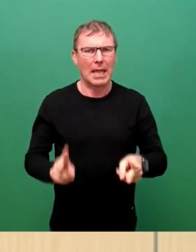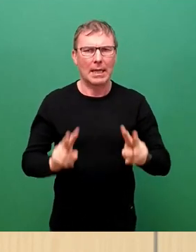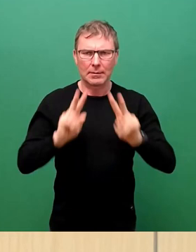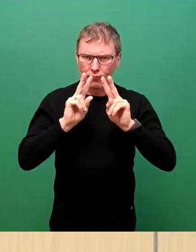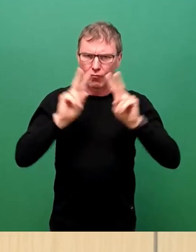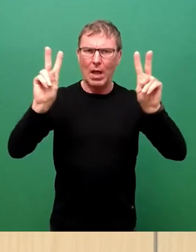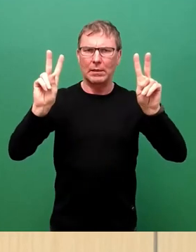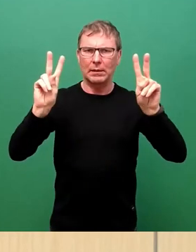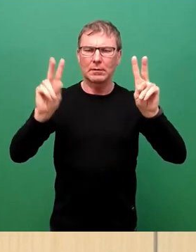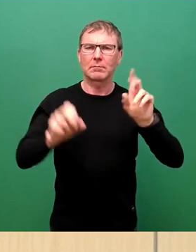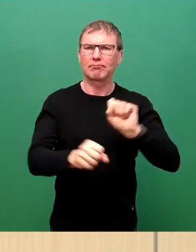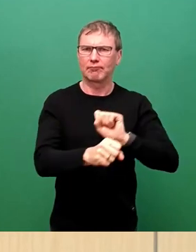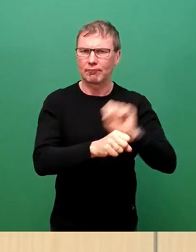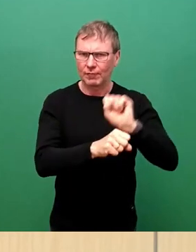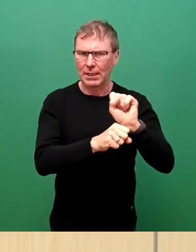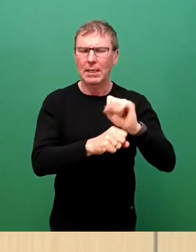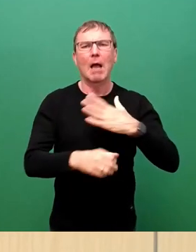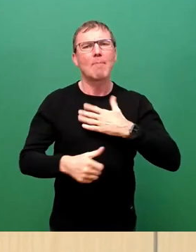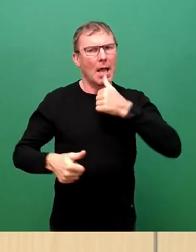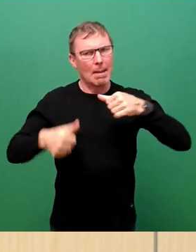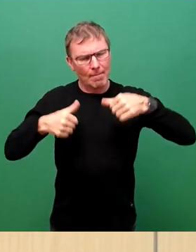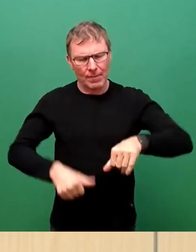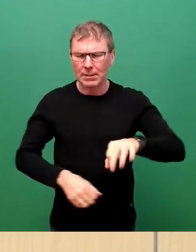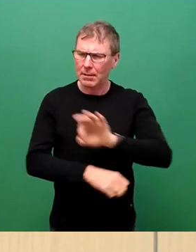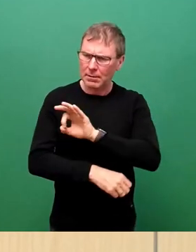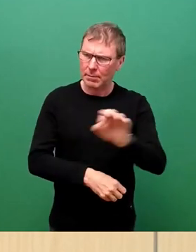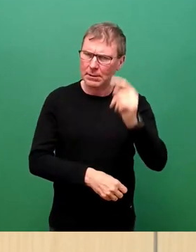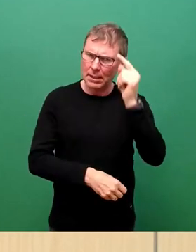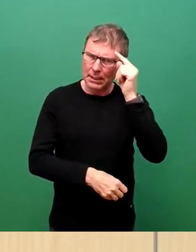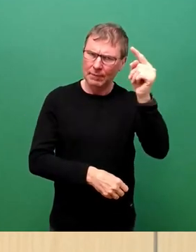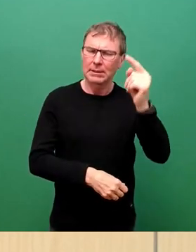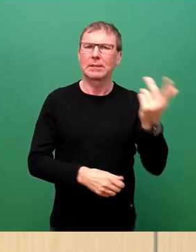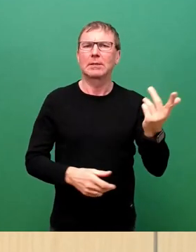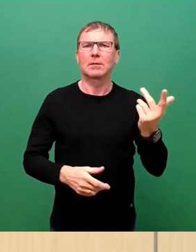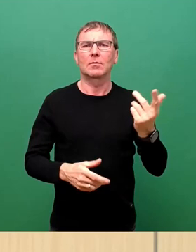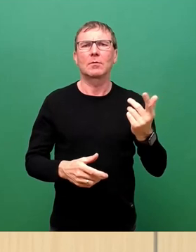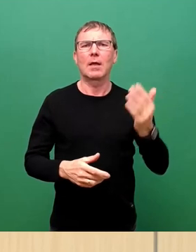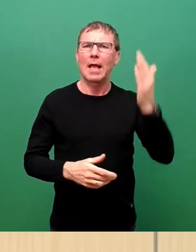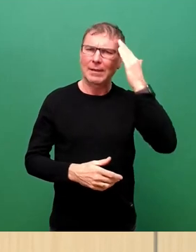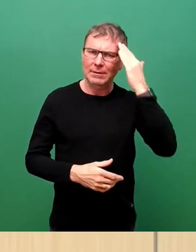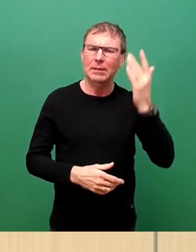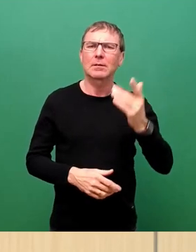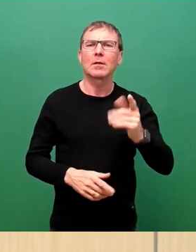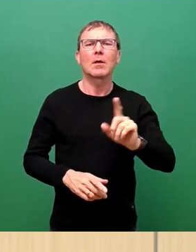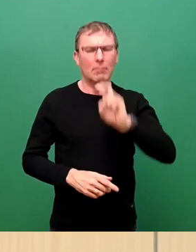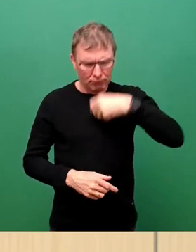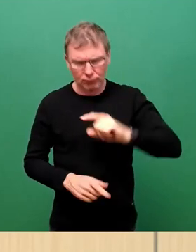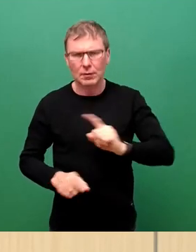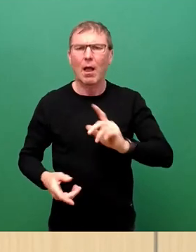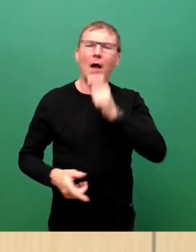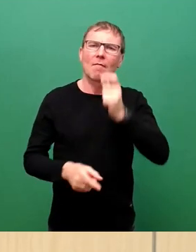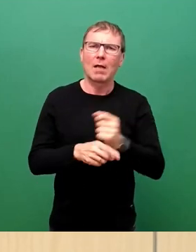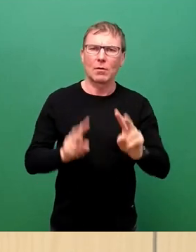zu verteidigen, meine Pflichten nach bestem Wissen und Gewissen uneigennützig und verantwortungsbewusst